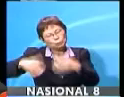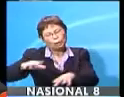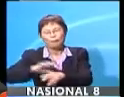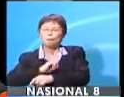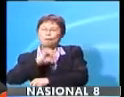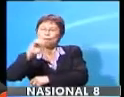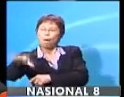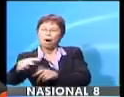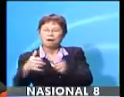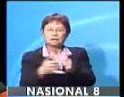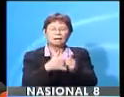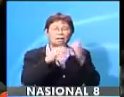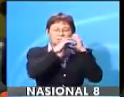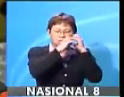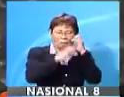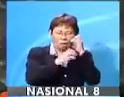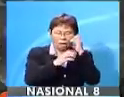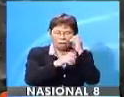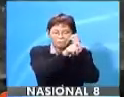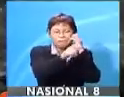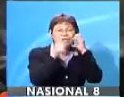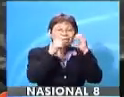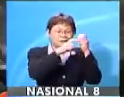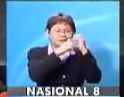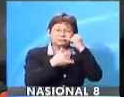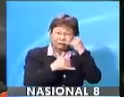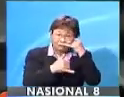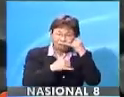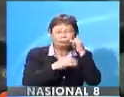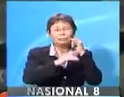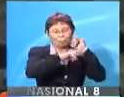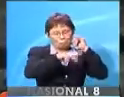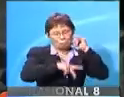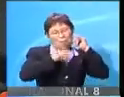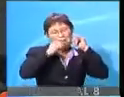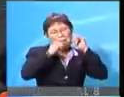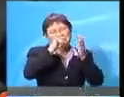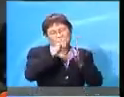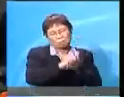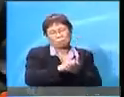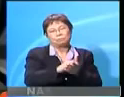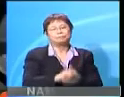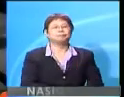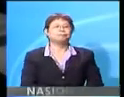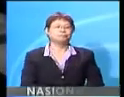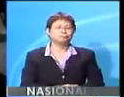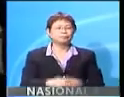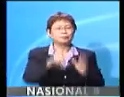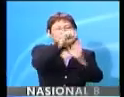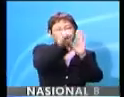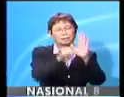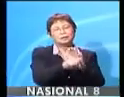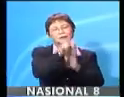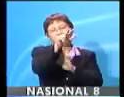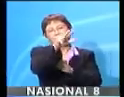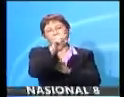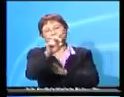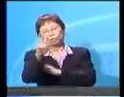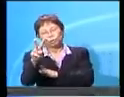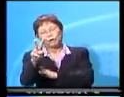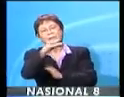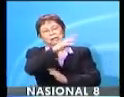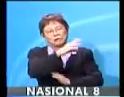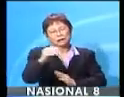dibuang bersama telefon bimbit kepunyaan mangsa di bayan lepas. Kes disiasat mengikut Seksyen 302 Kanun